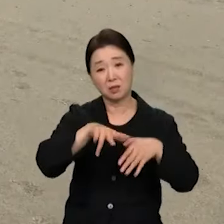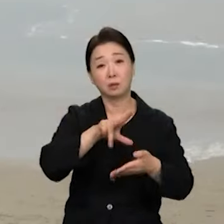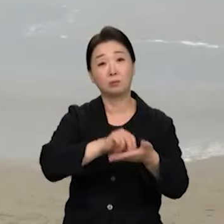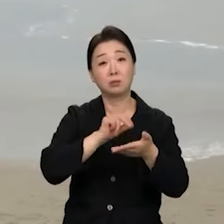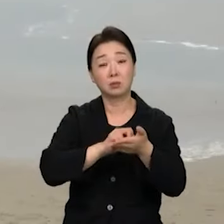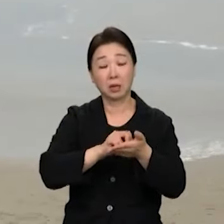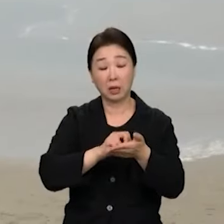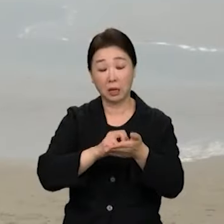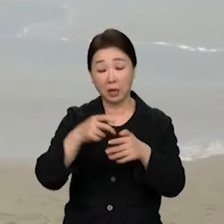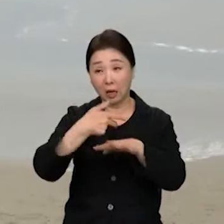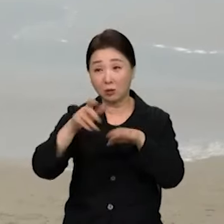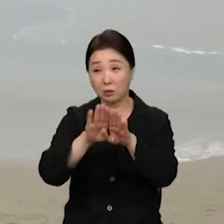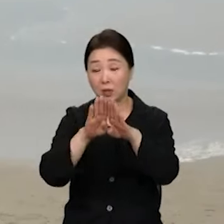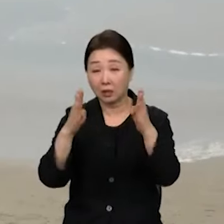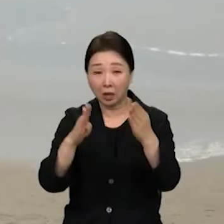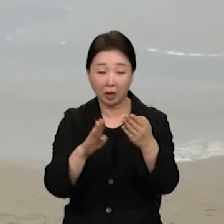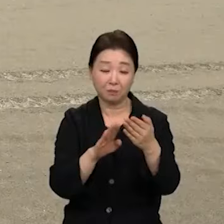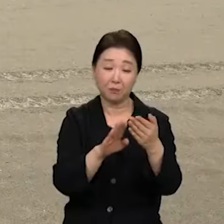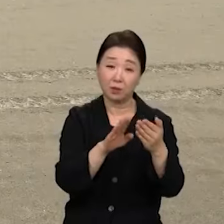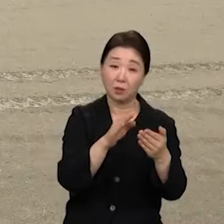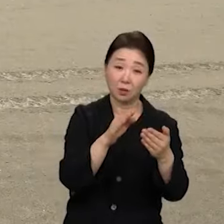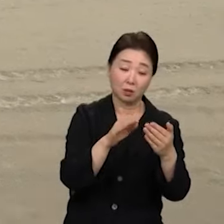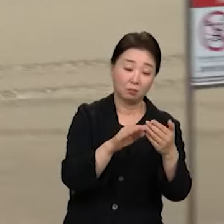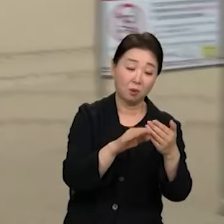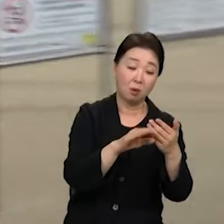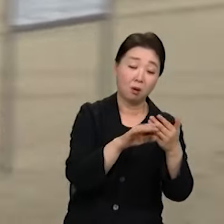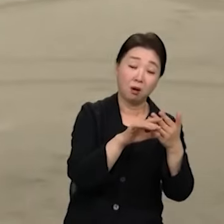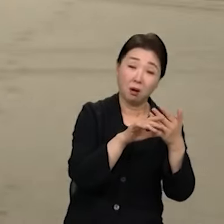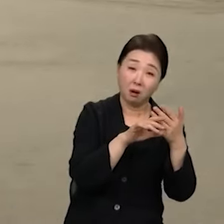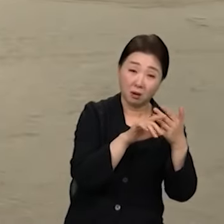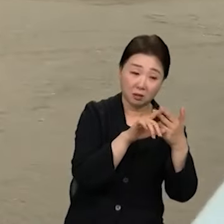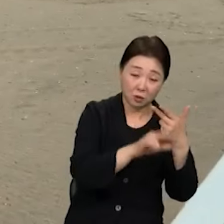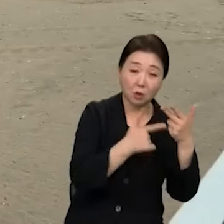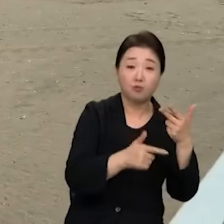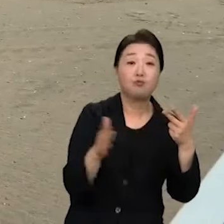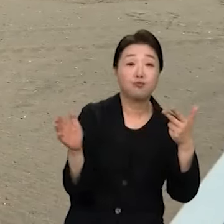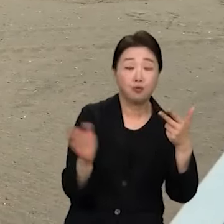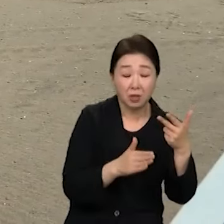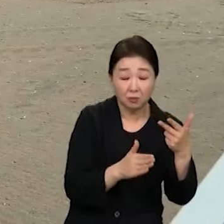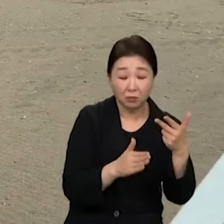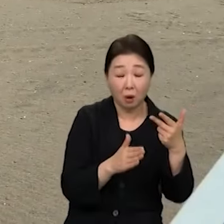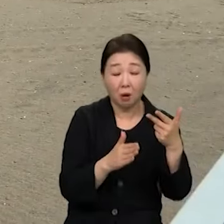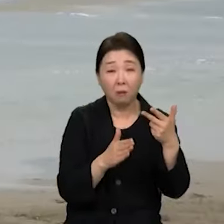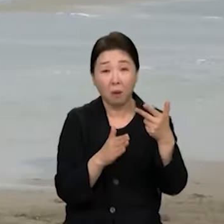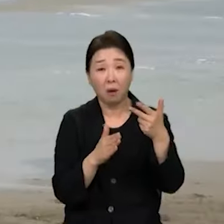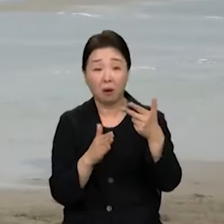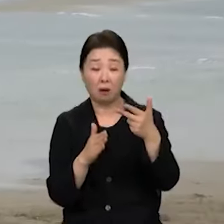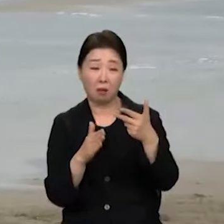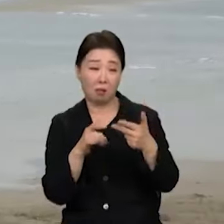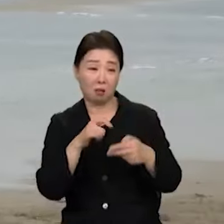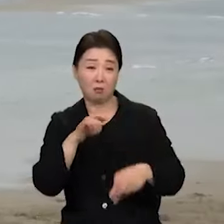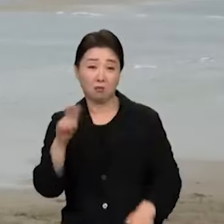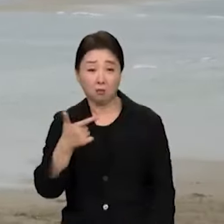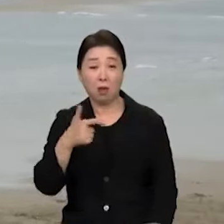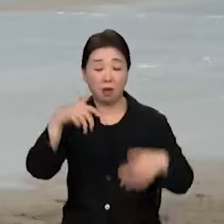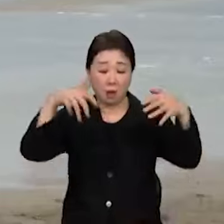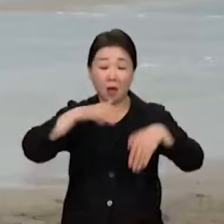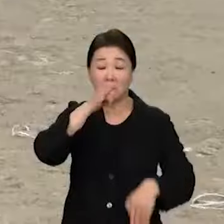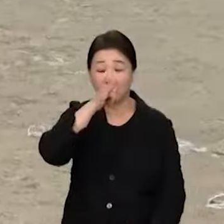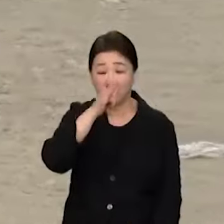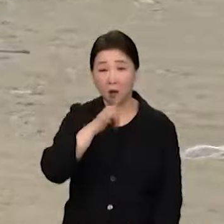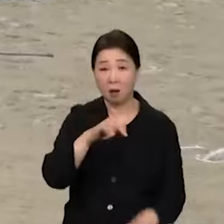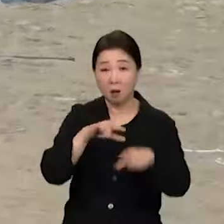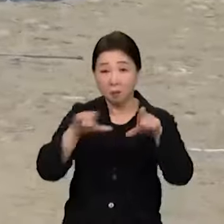해수욕장이 개장한 지난달 6일부터 31일까지 포항엔 247mm가 내렸습니다. 평년